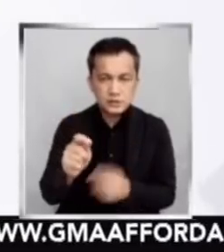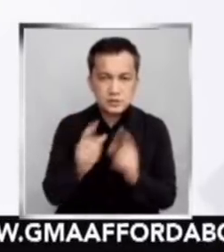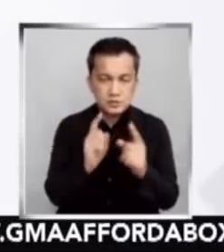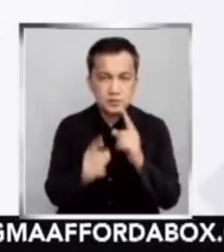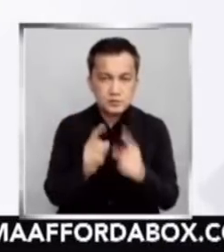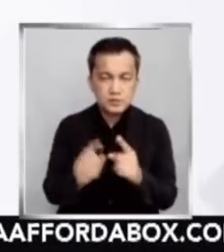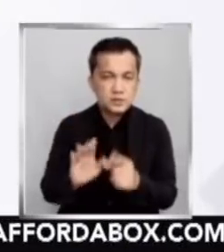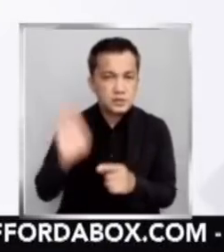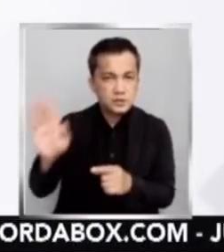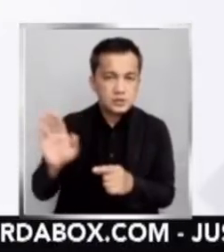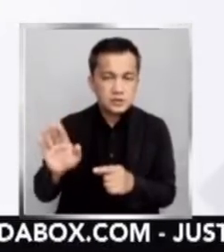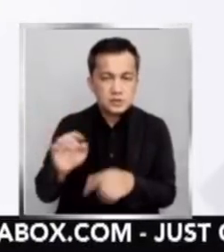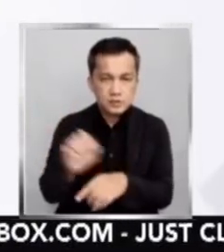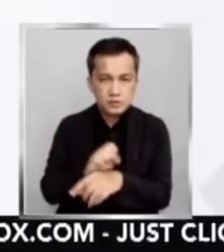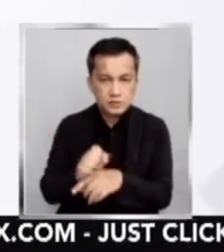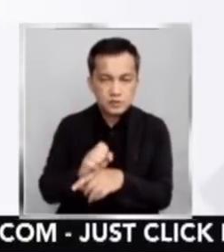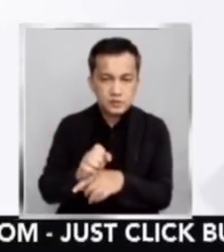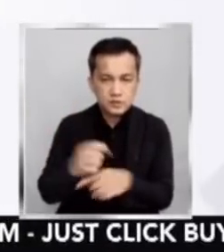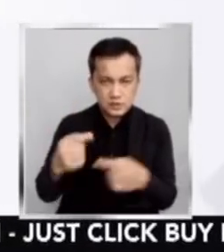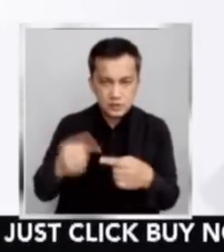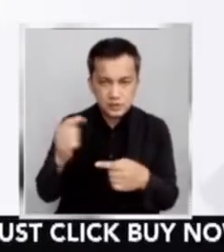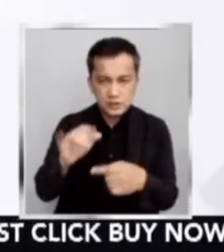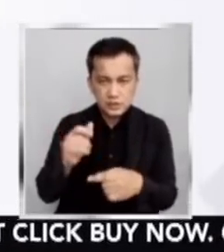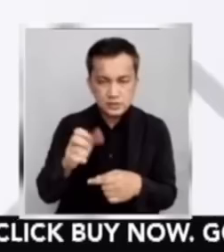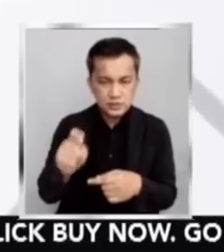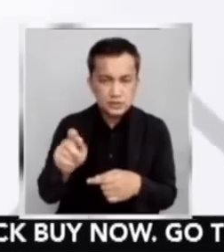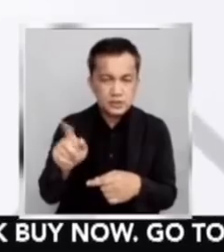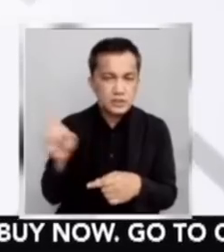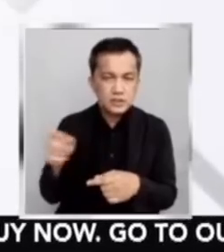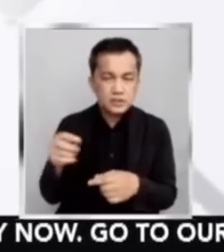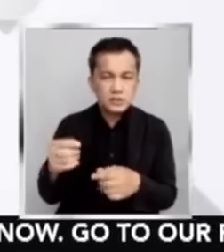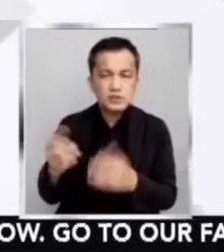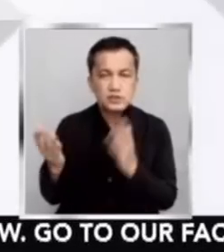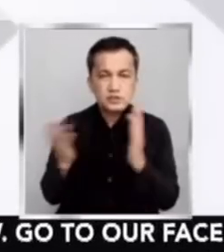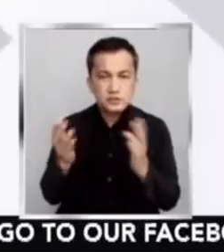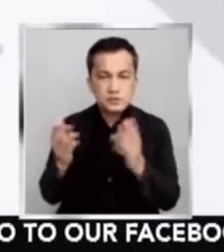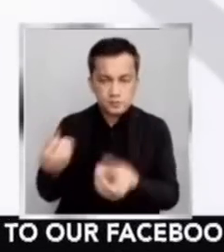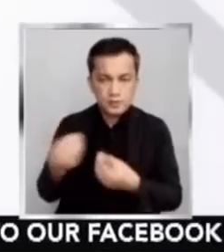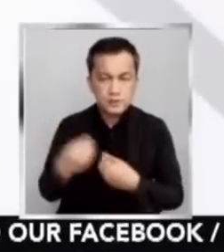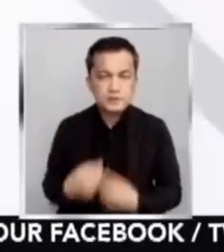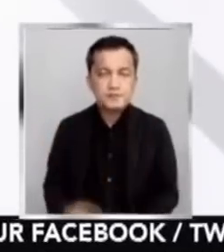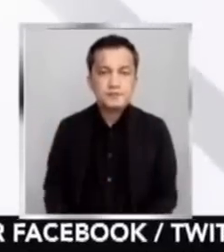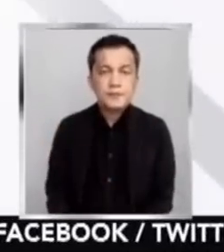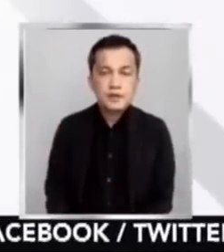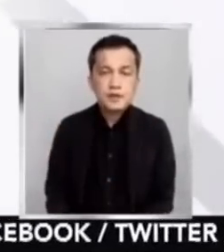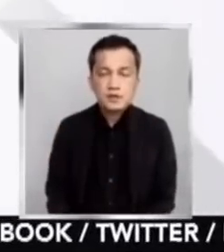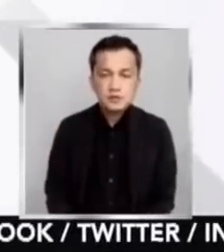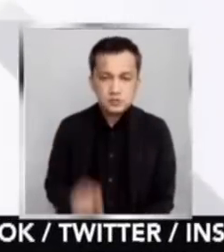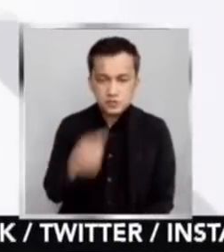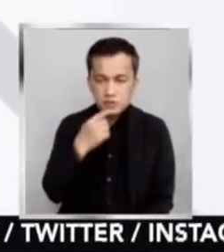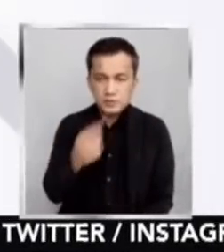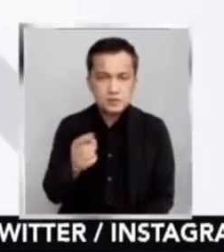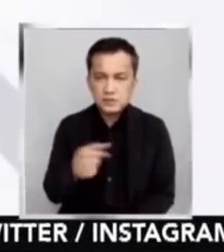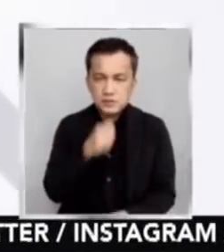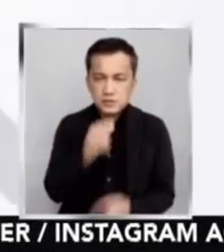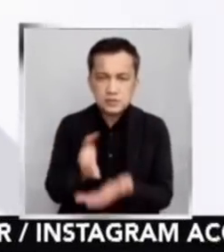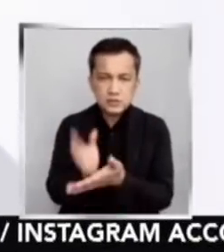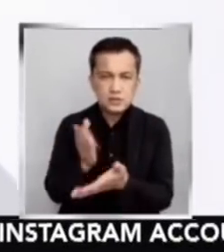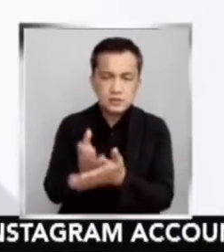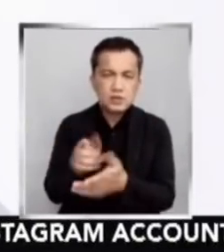sila sa employer ng check-in agent na kanilang service provider. Tinitiyak din daw nilang hindi kinukonsinte ang ganitong